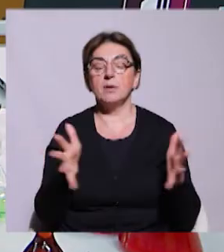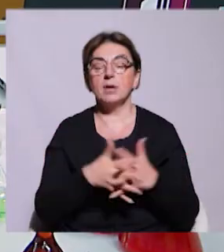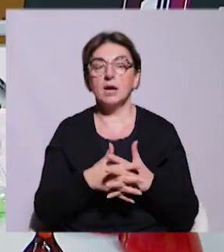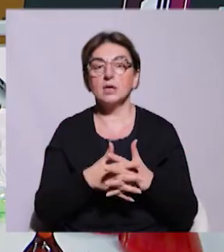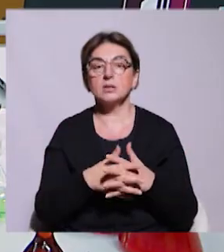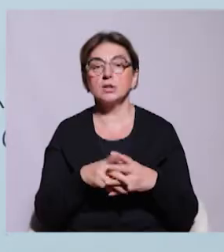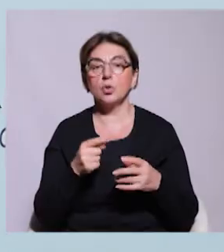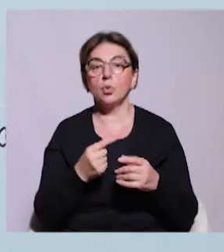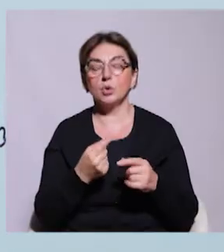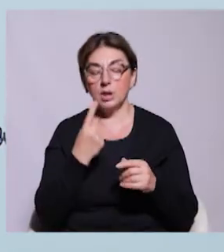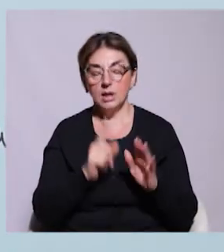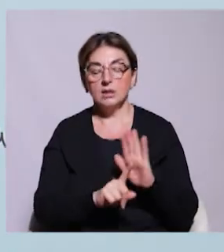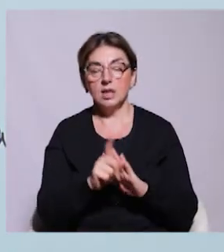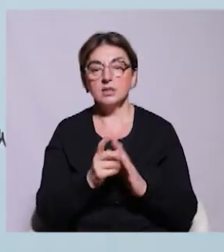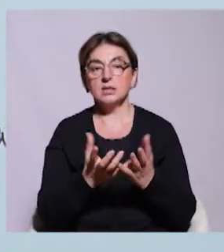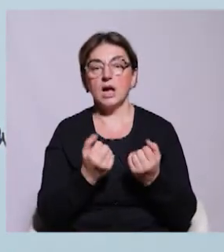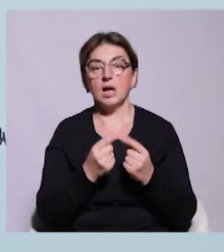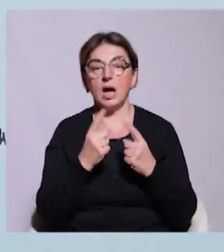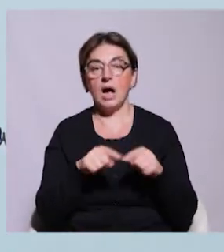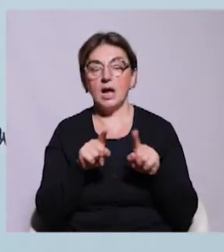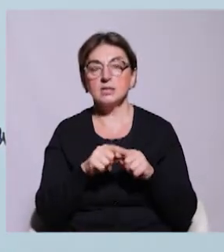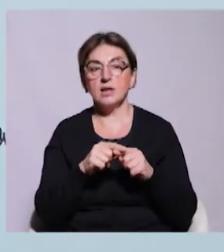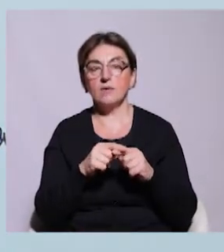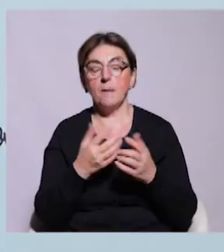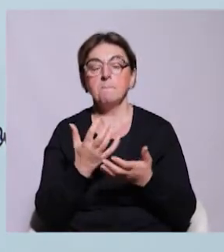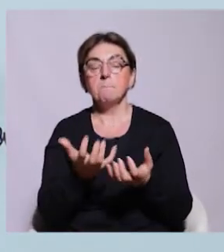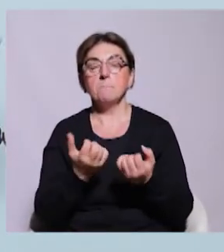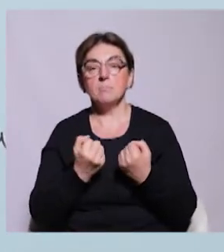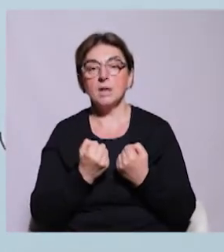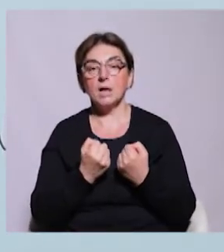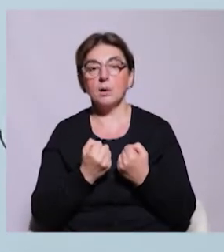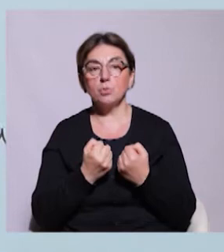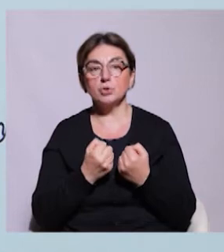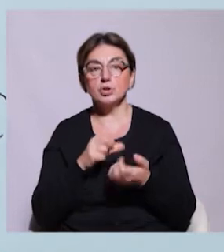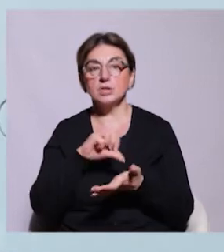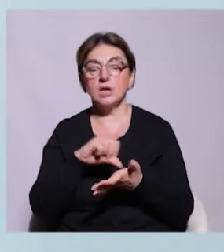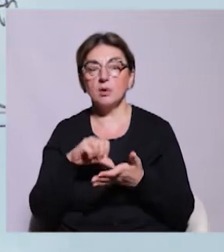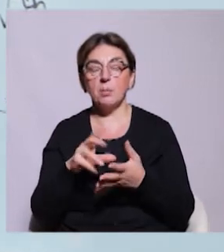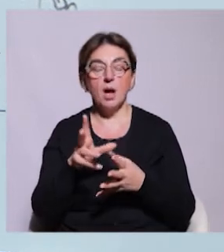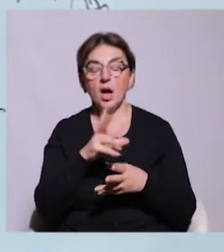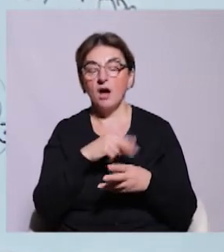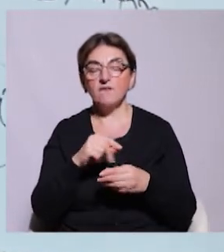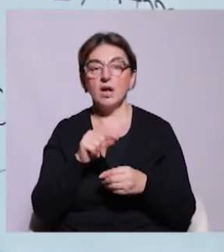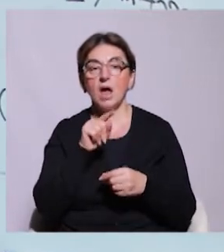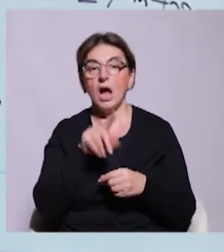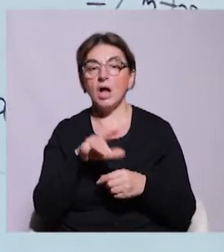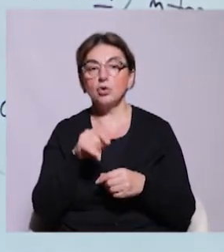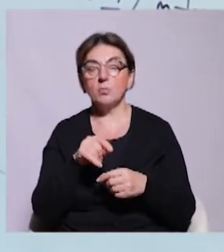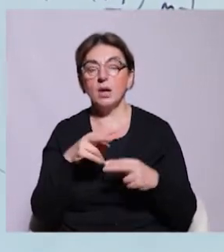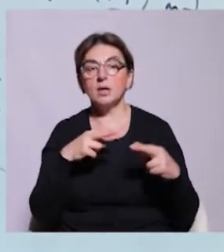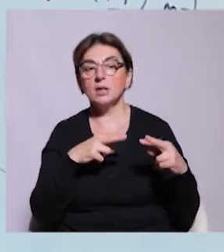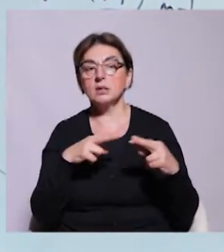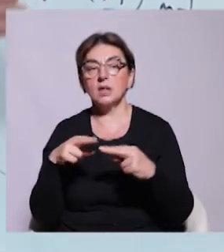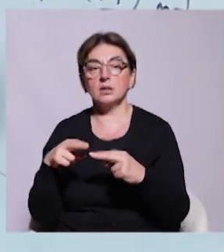ამ რეაქციაში, როგორც აღებულ რეაგენტში, ასევე მიღებულ კომპონენტებში, ყველა ატომი არის თანაბრად,